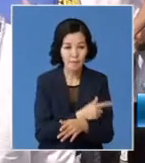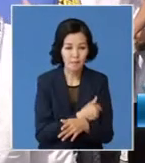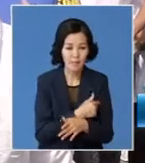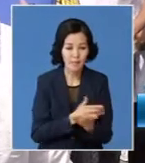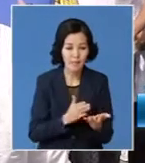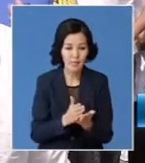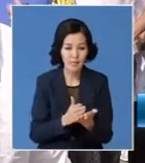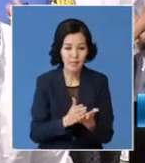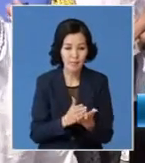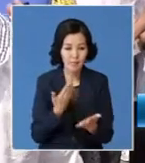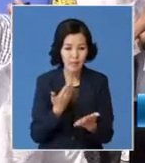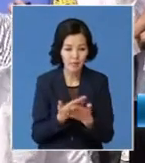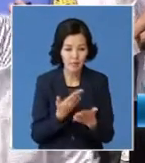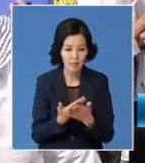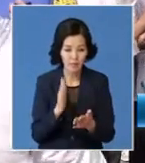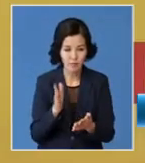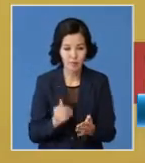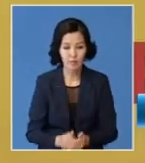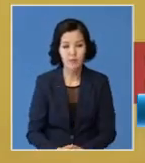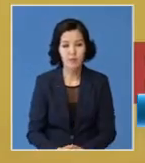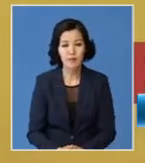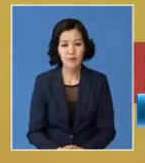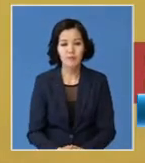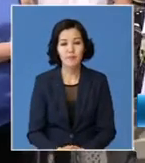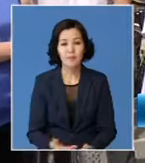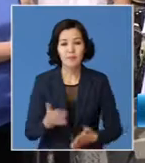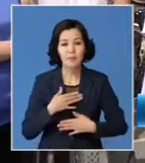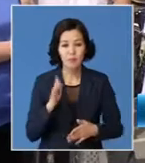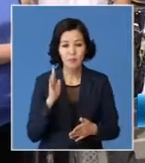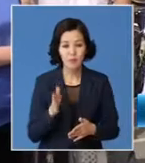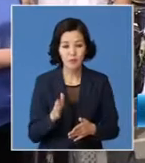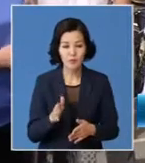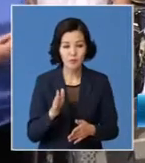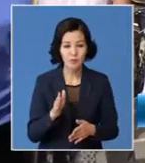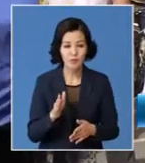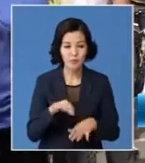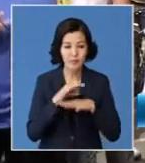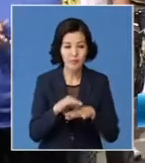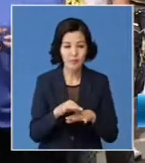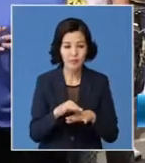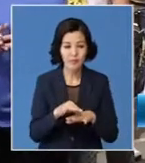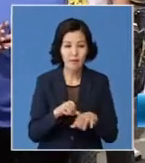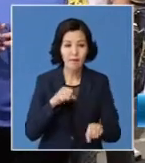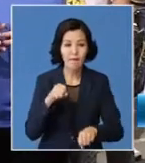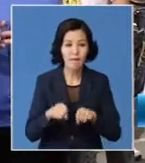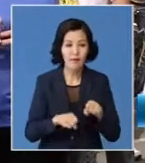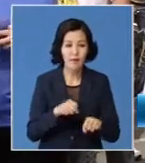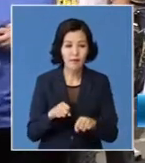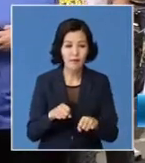за проведение здорового образа жизни. Мы, наверное, будем в дальнейшем проводить